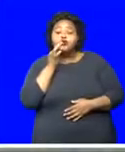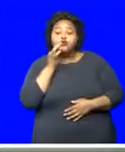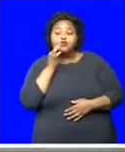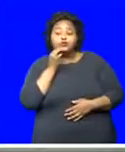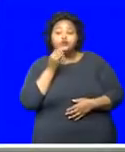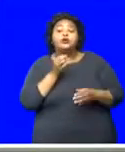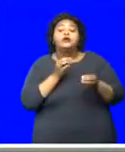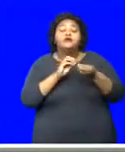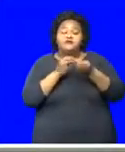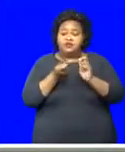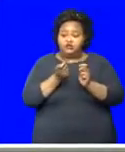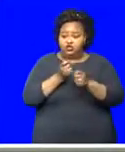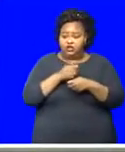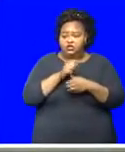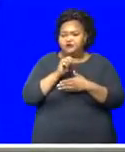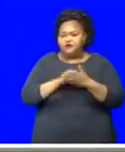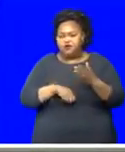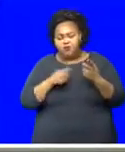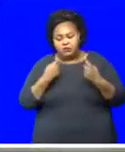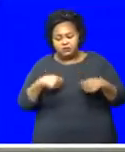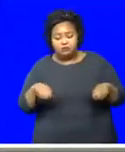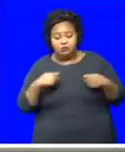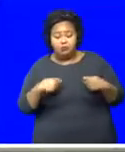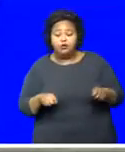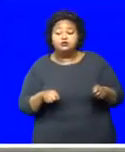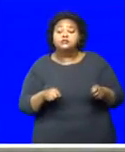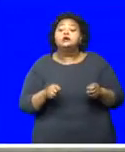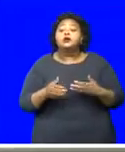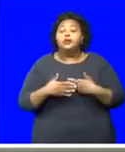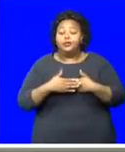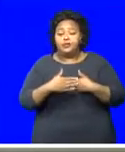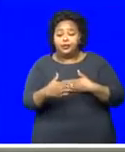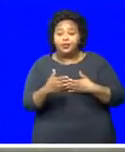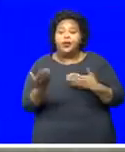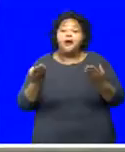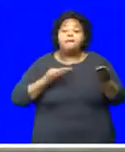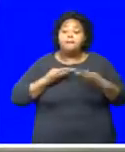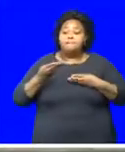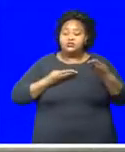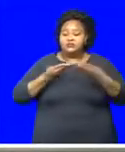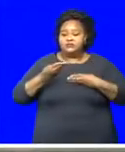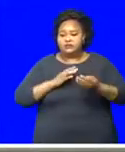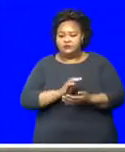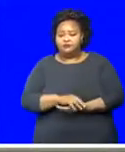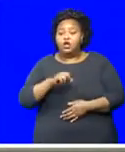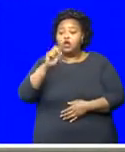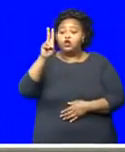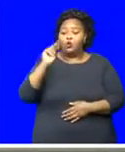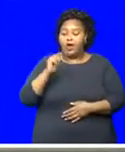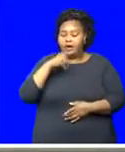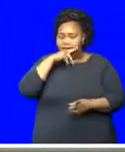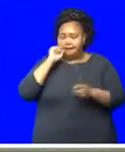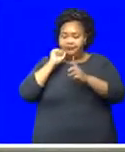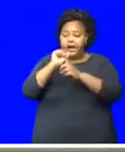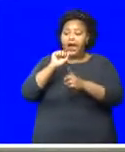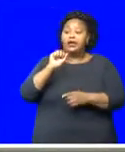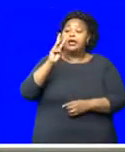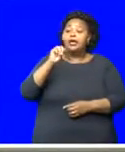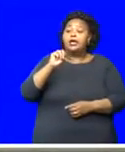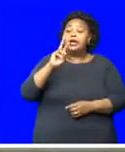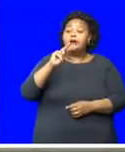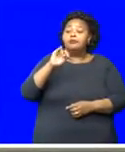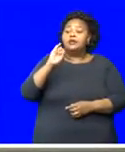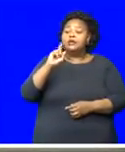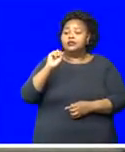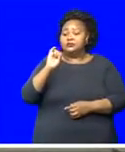tonke tinhlangothi sukela kutemidlalo kuyofika kutebusiness mabhalo omncane kulelitiko naniki mnisi uthi ngalomhlangano